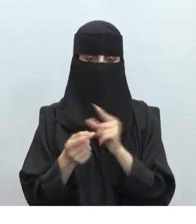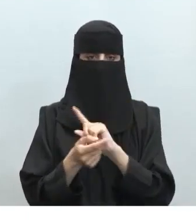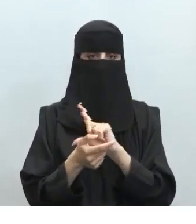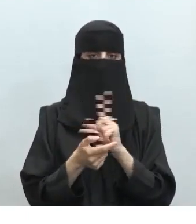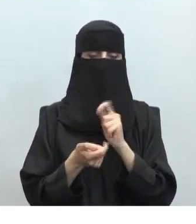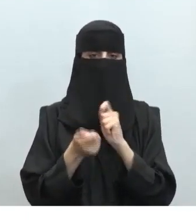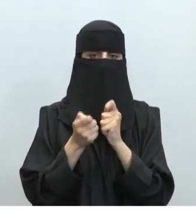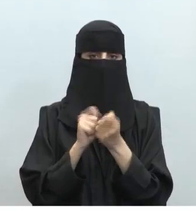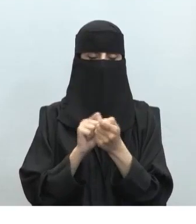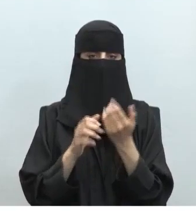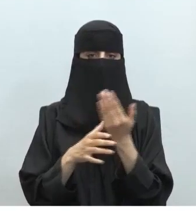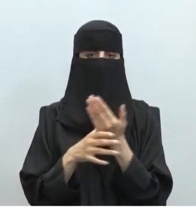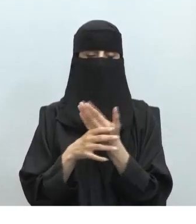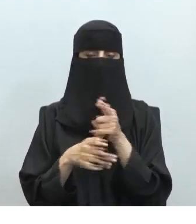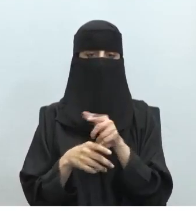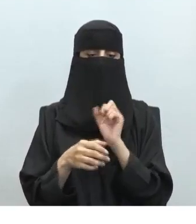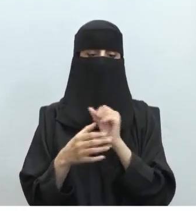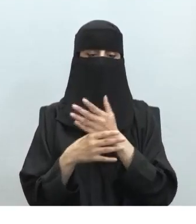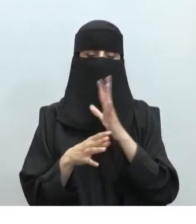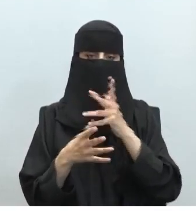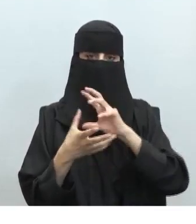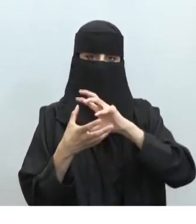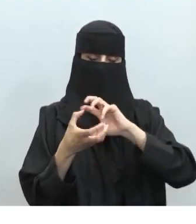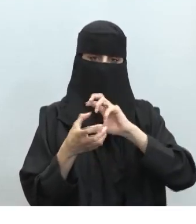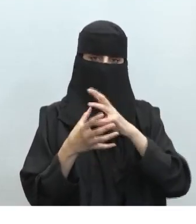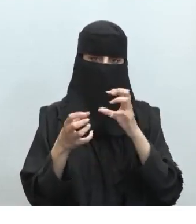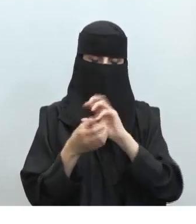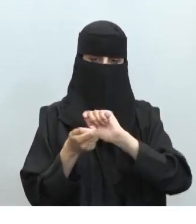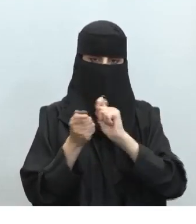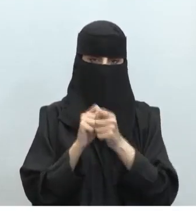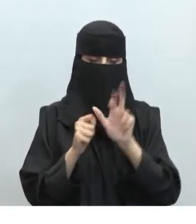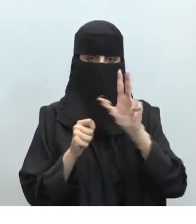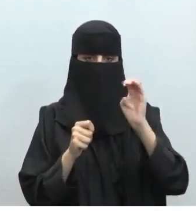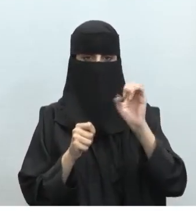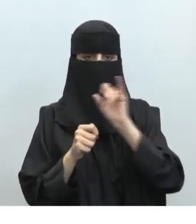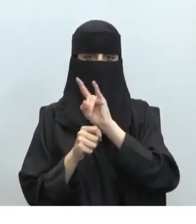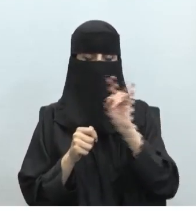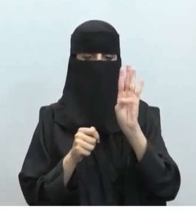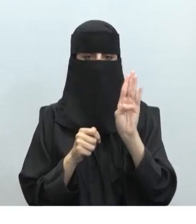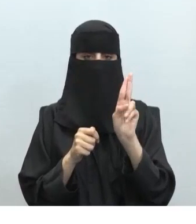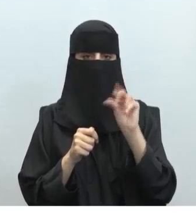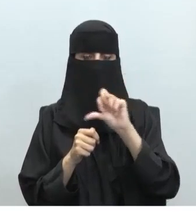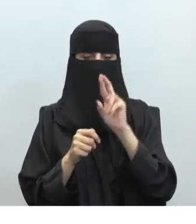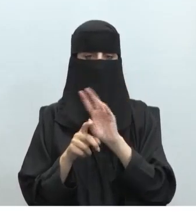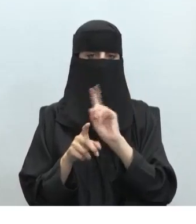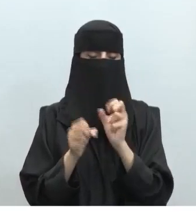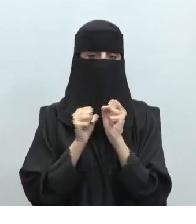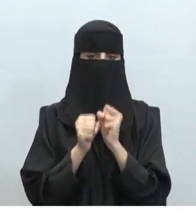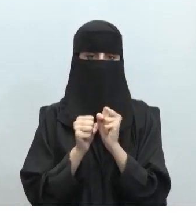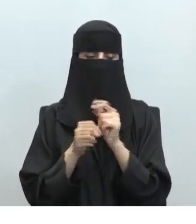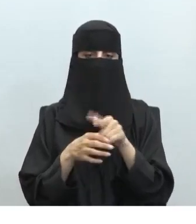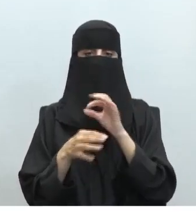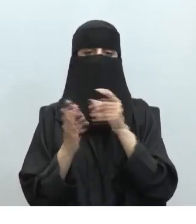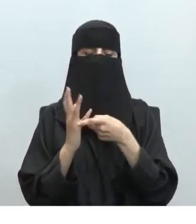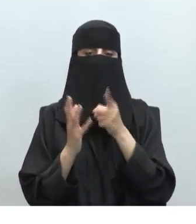اللاكتوز يهضم الى جلوكوز والى جلاكتوزيميا تووز لذلك يكون هنالك